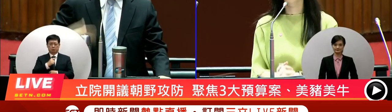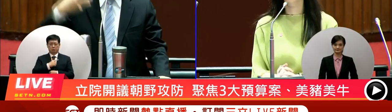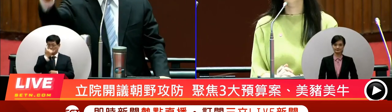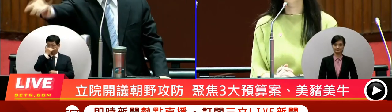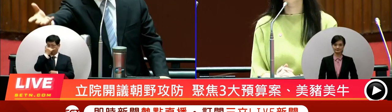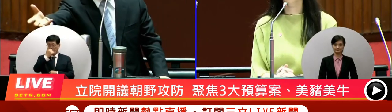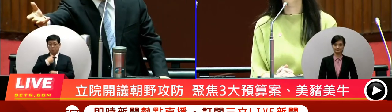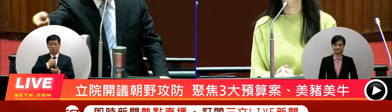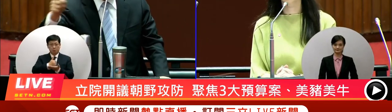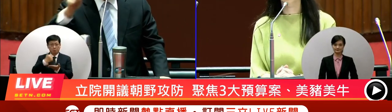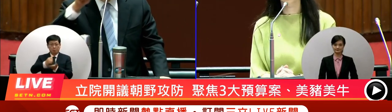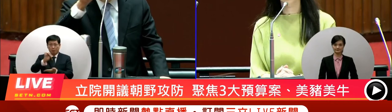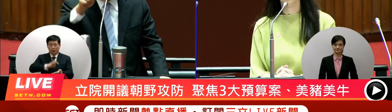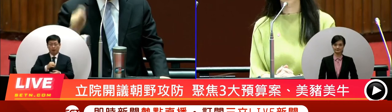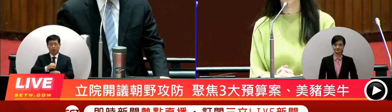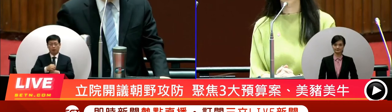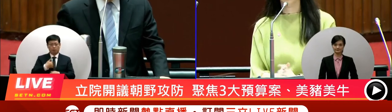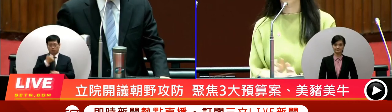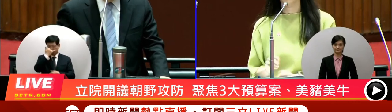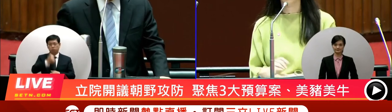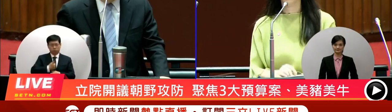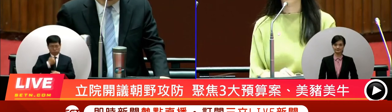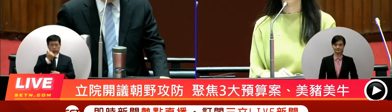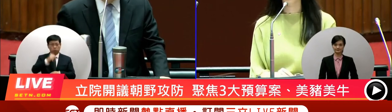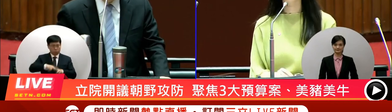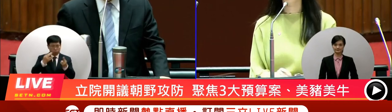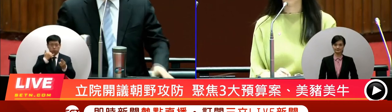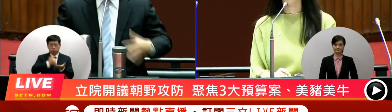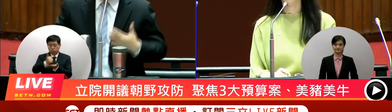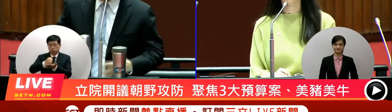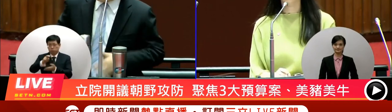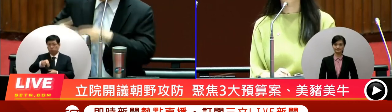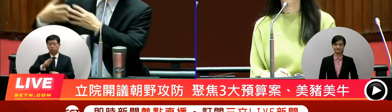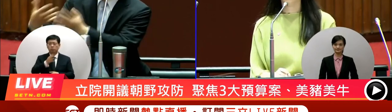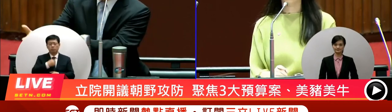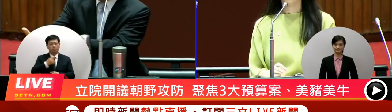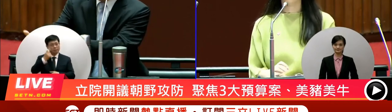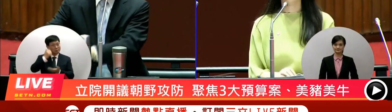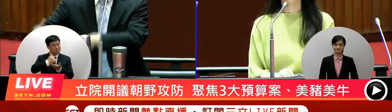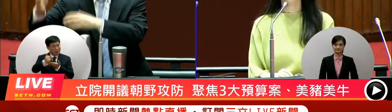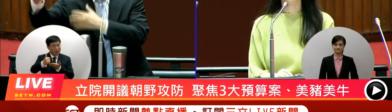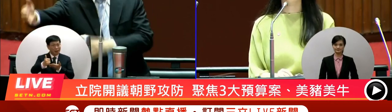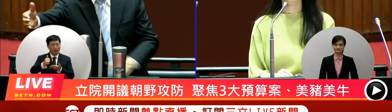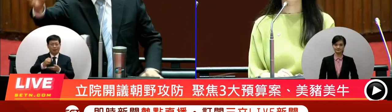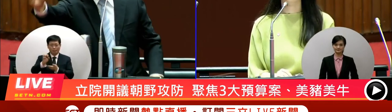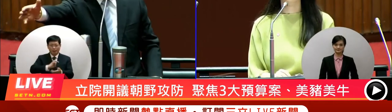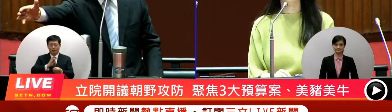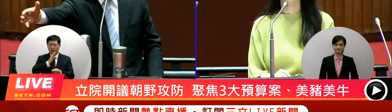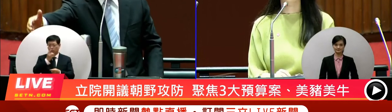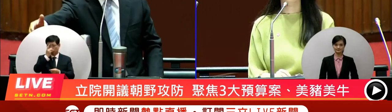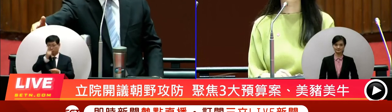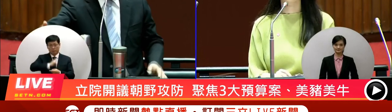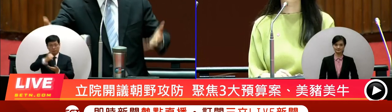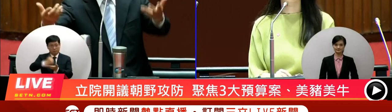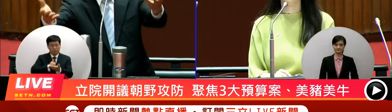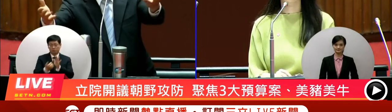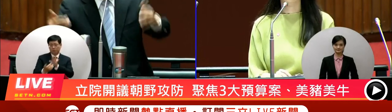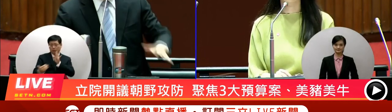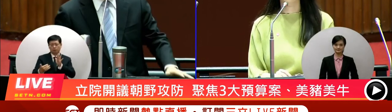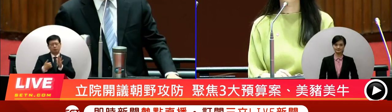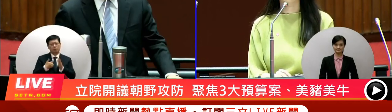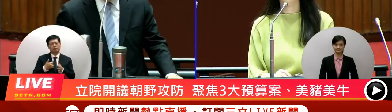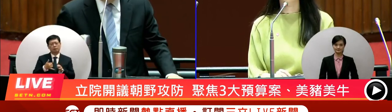正要外销你，因为我们猪肉现在可以外销了，我想要外销你，我却禁止你来，这样